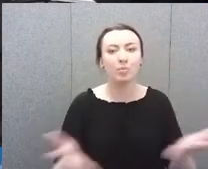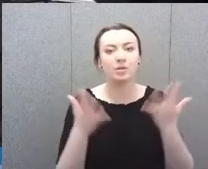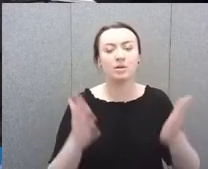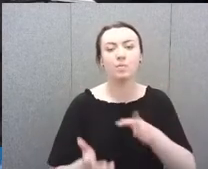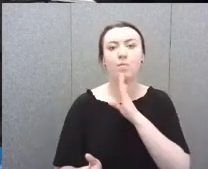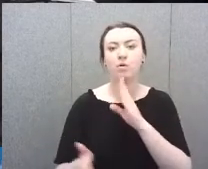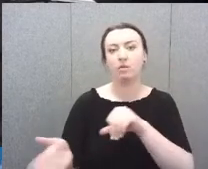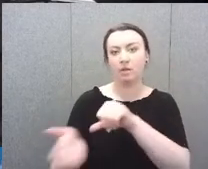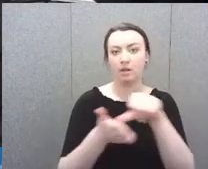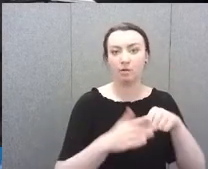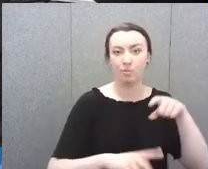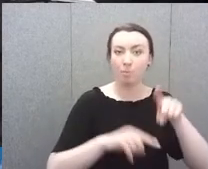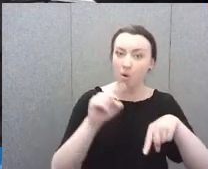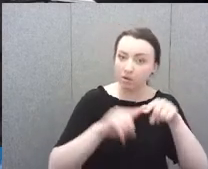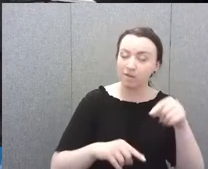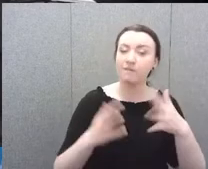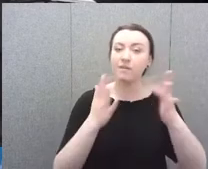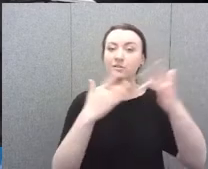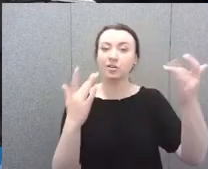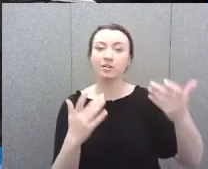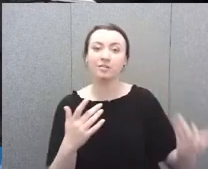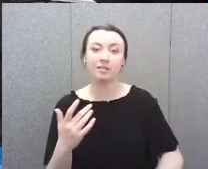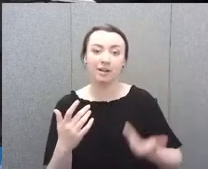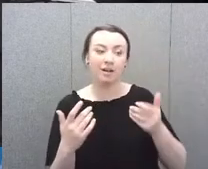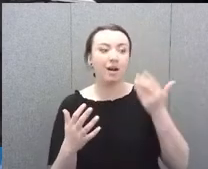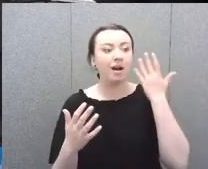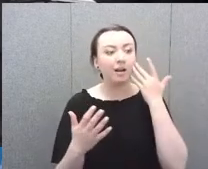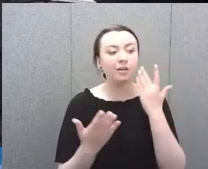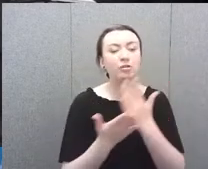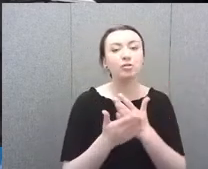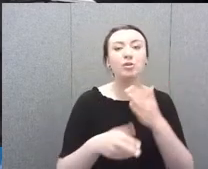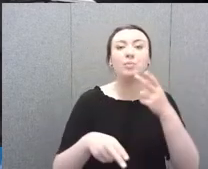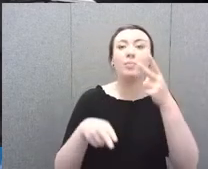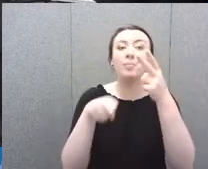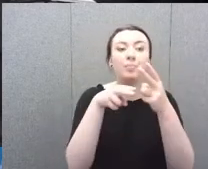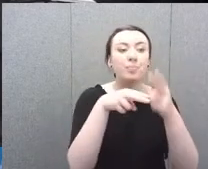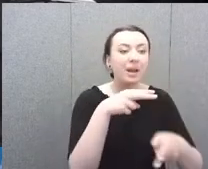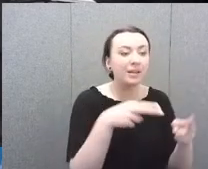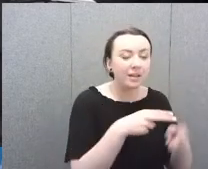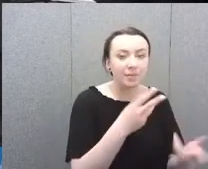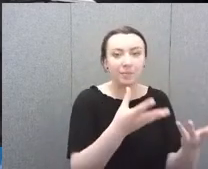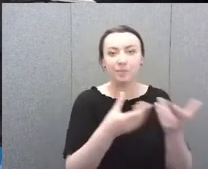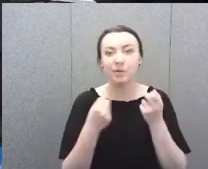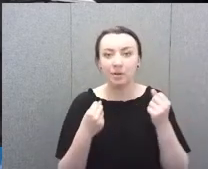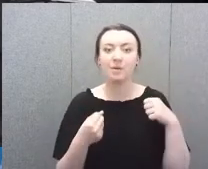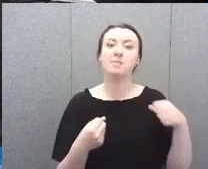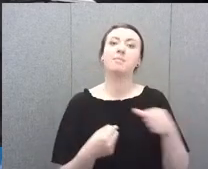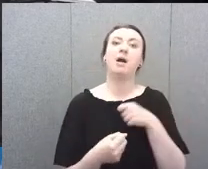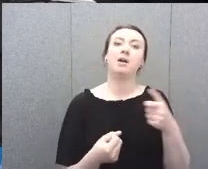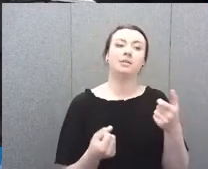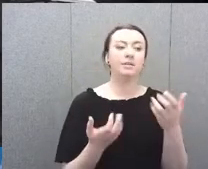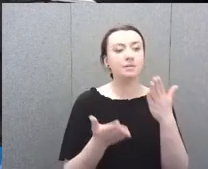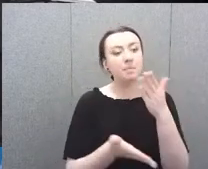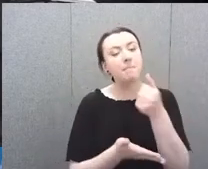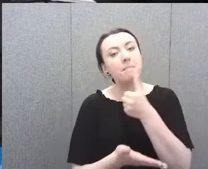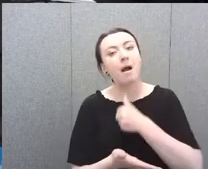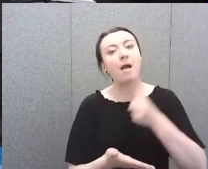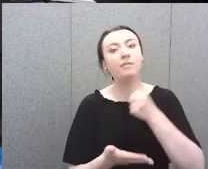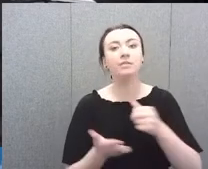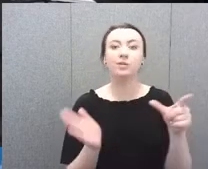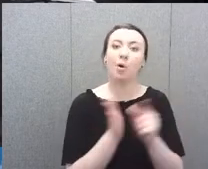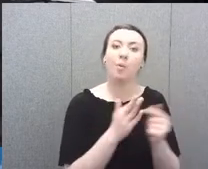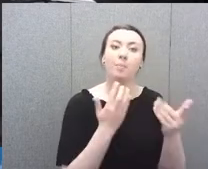принятия решений. Страны ОБСЕ играют важную роль в обеспечении высокого